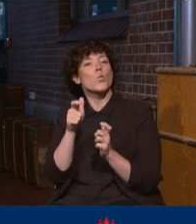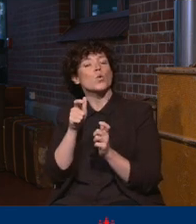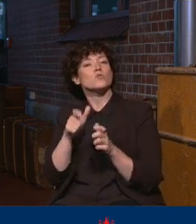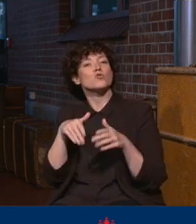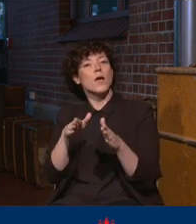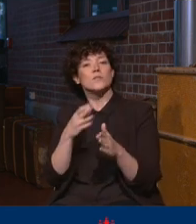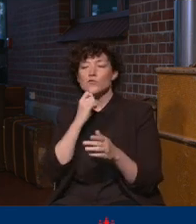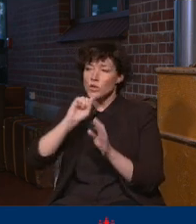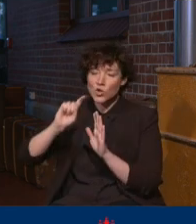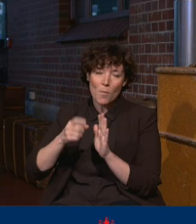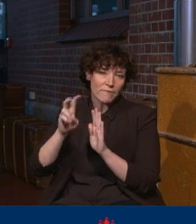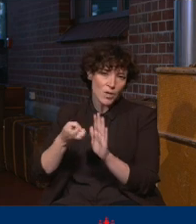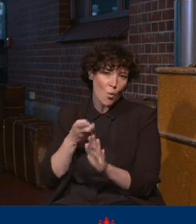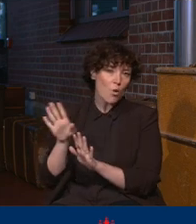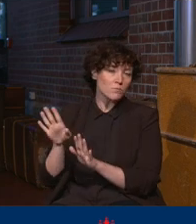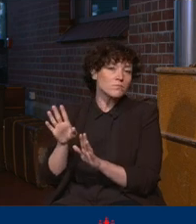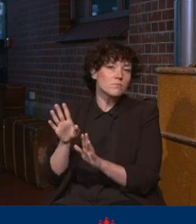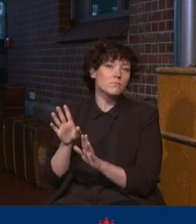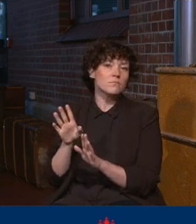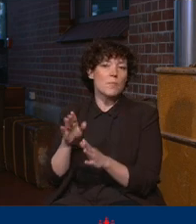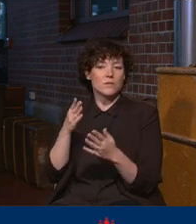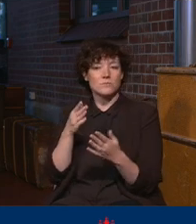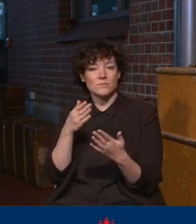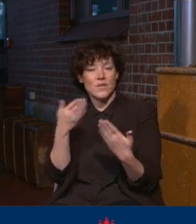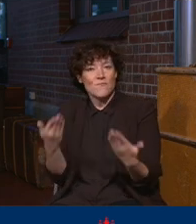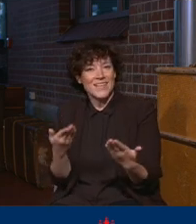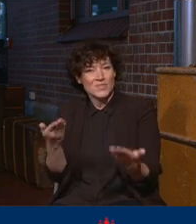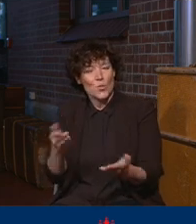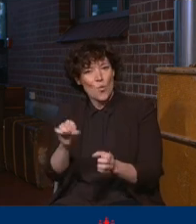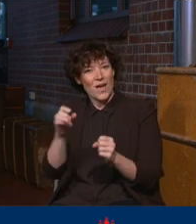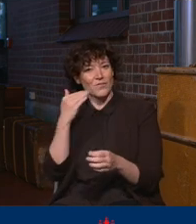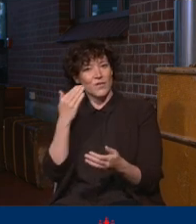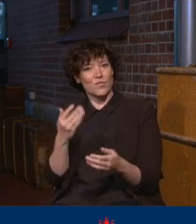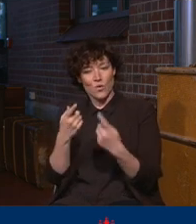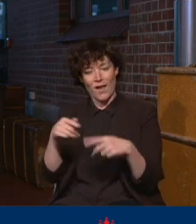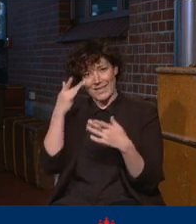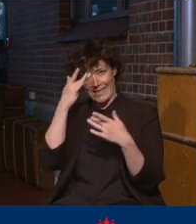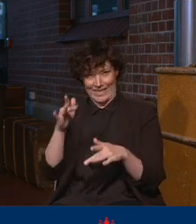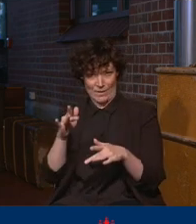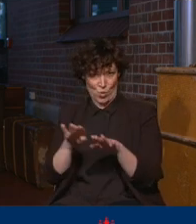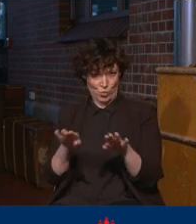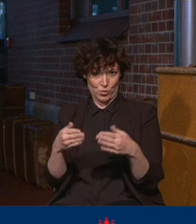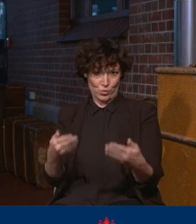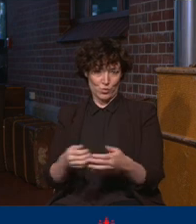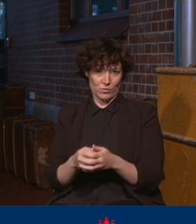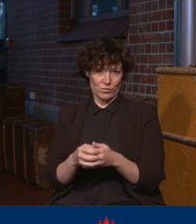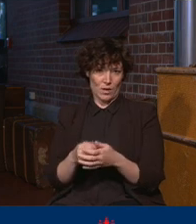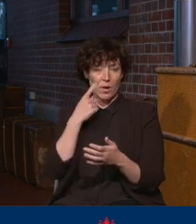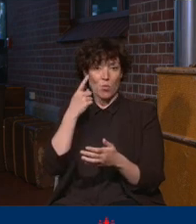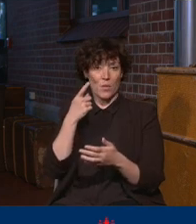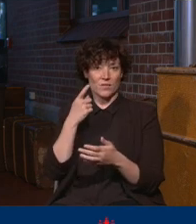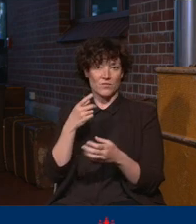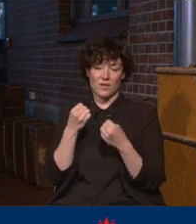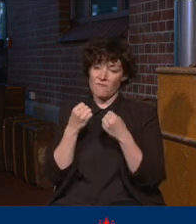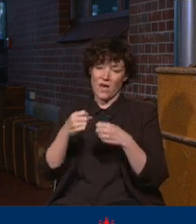wohnen gibt ja wir hatten eine andere genehmigungs lagen unsere befunde sind aufgrund der extrem hohen fahrzeugdichte